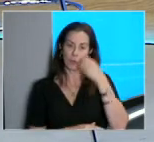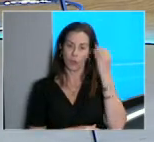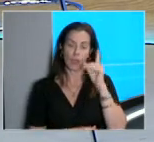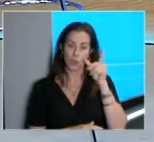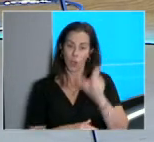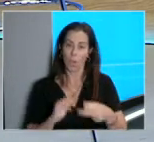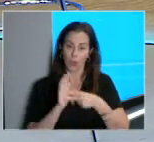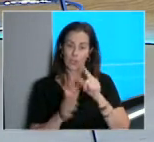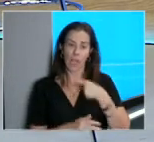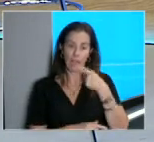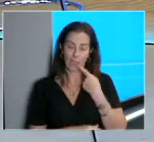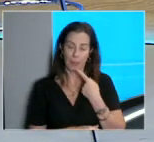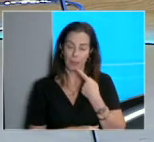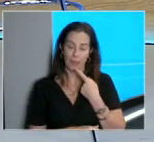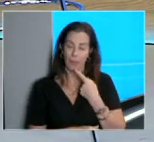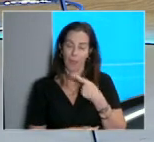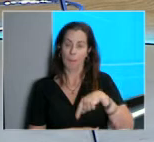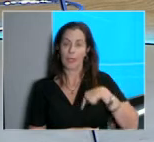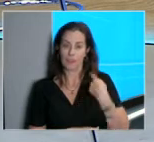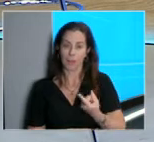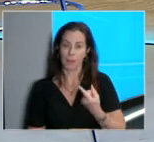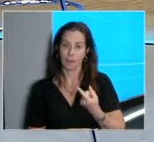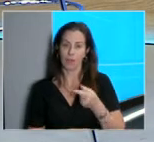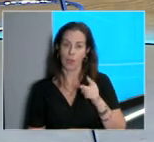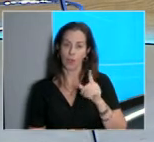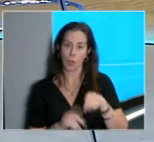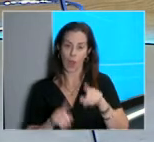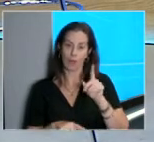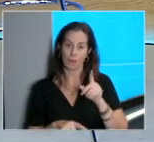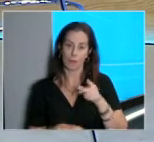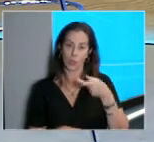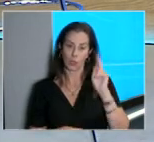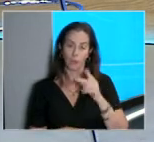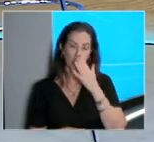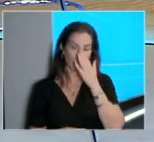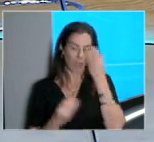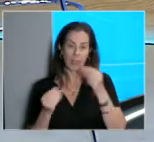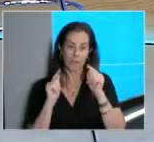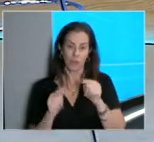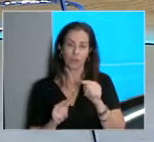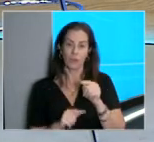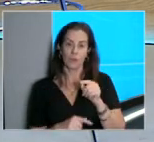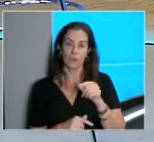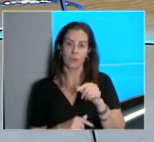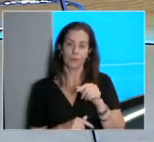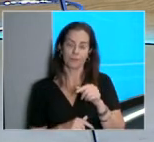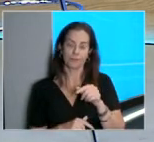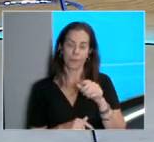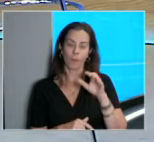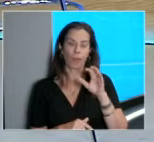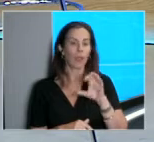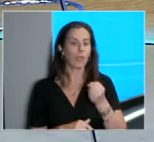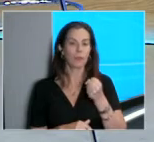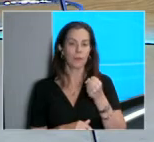אבל כשפוליטיקאי צריך לדבר הרבה זמן, ברצף, אז אולי זה יוצא לו יותר. העניין הוא שאם